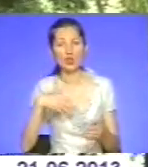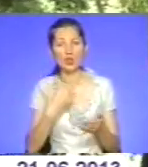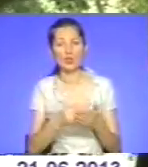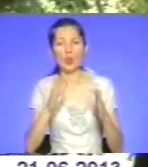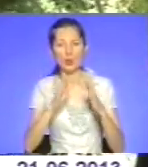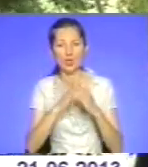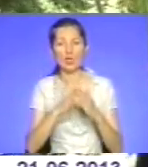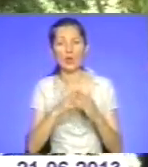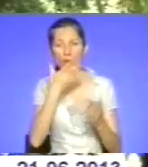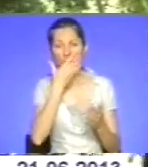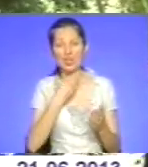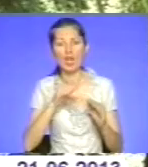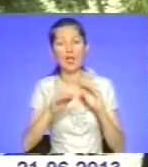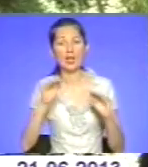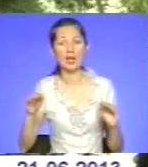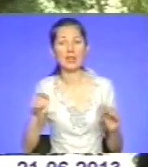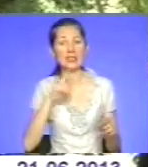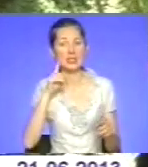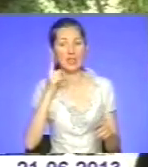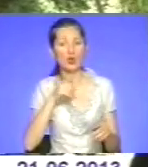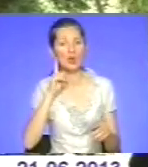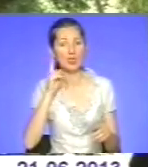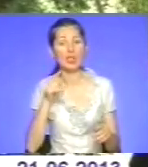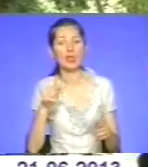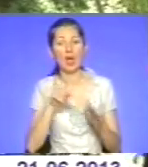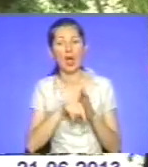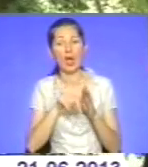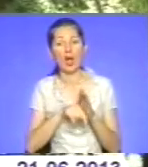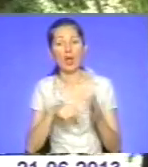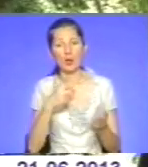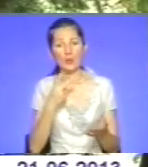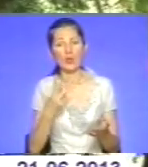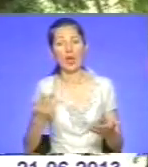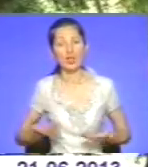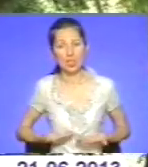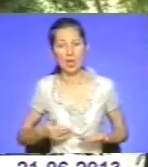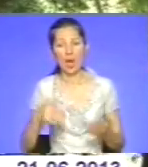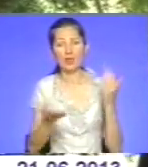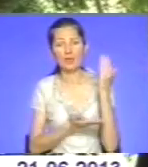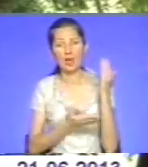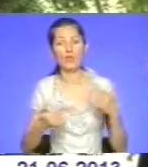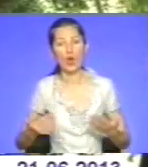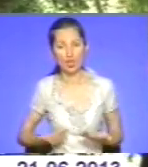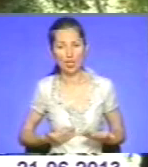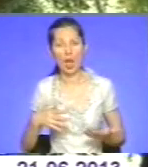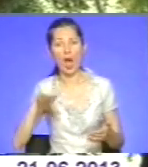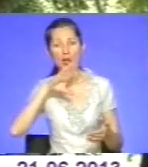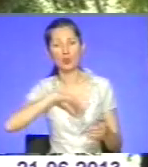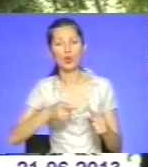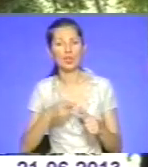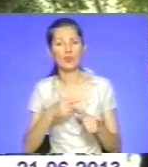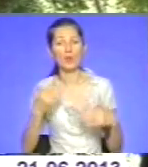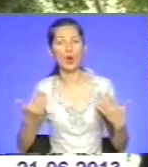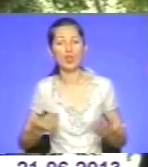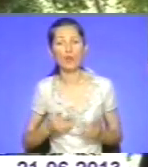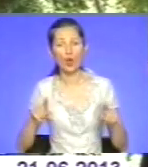оскільки зелень символізує життя, тобто що дерево живе, а дух ми називаємо животворчим, який дає